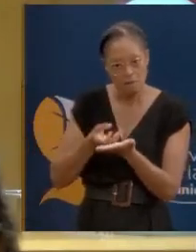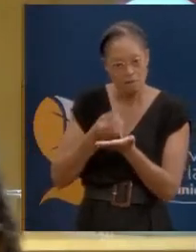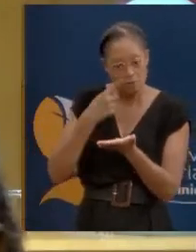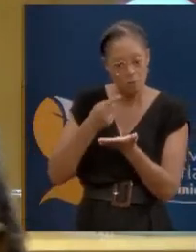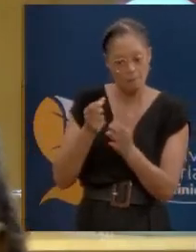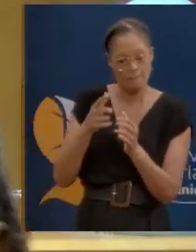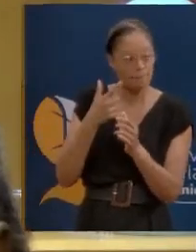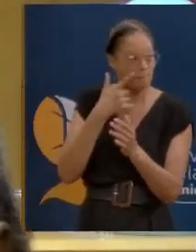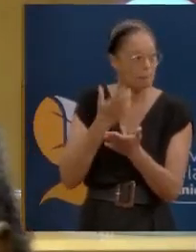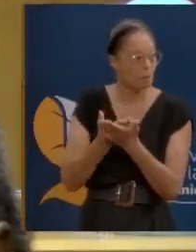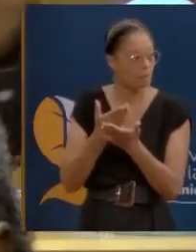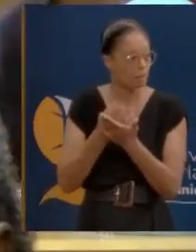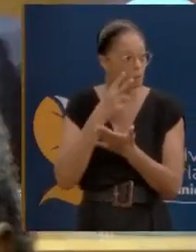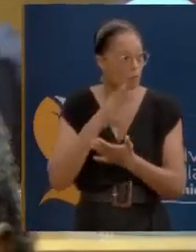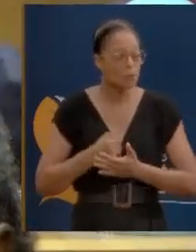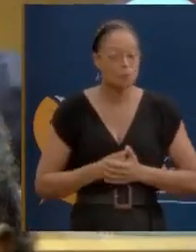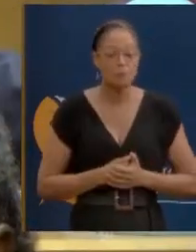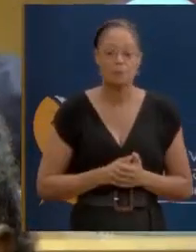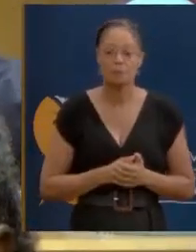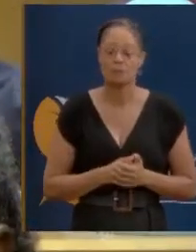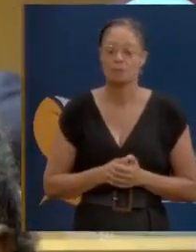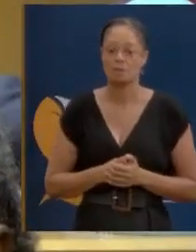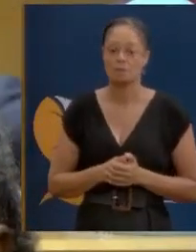Dans l'état actuel,